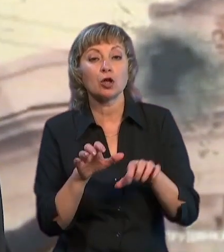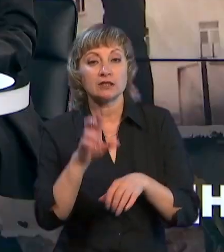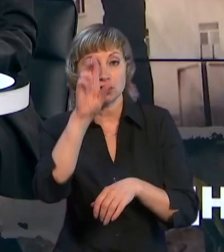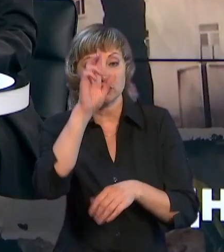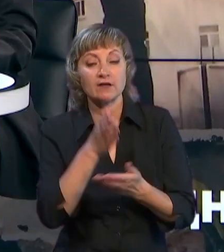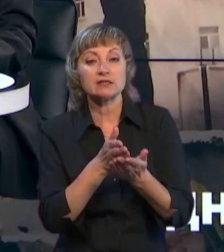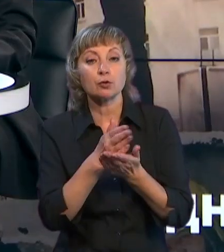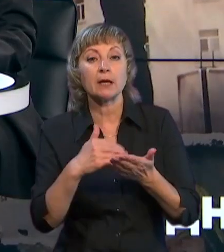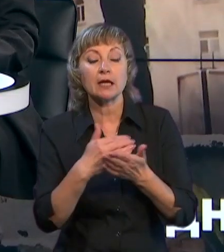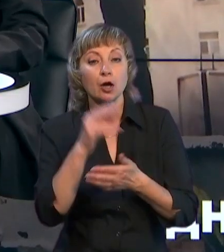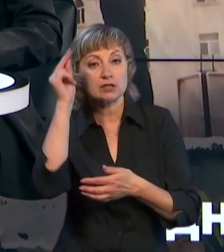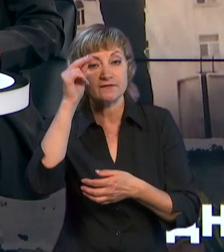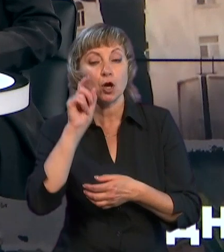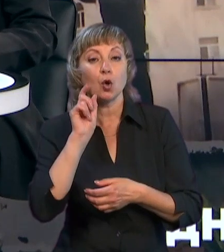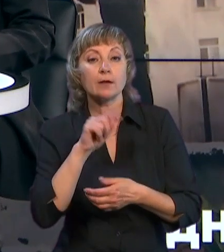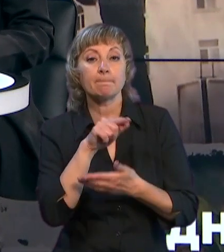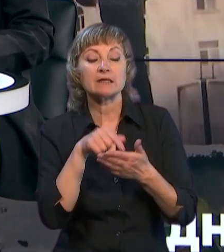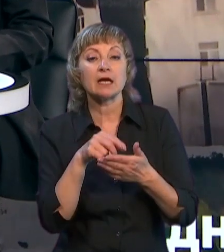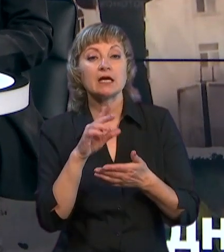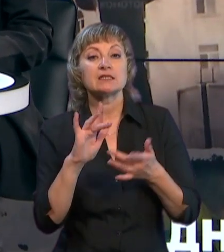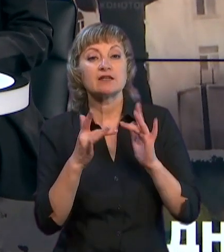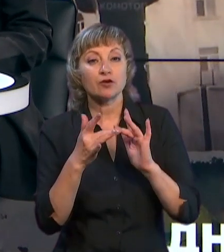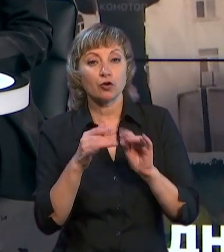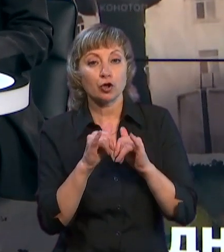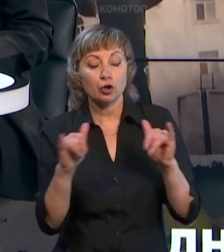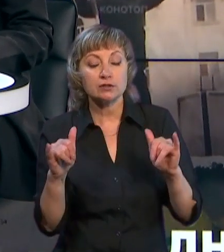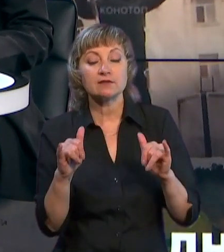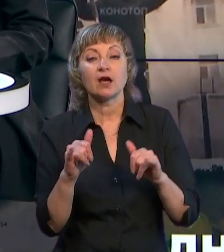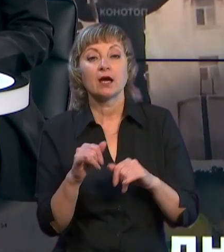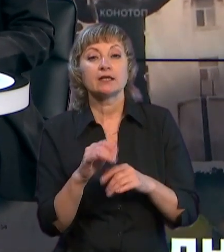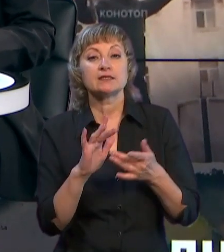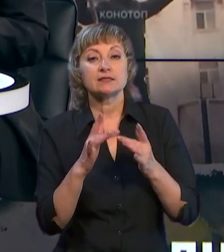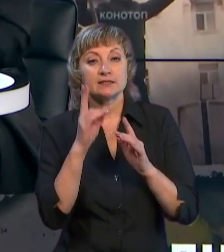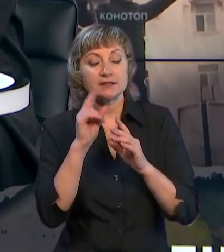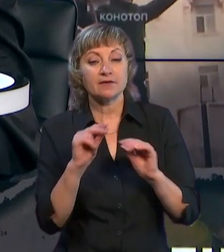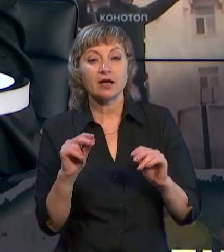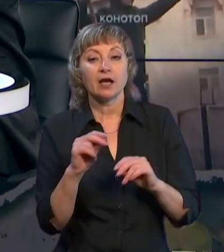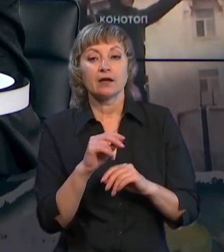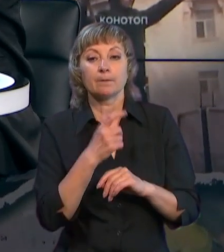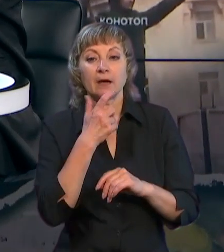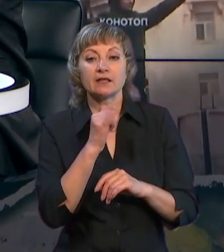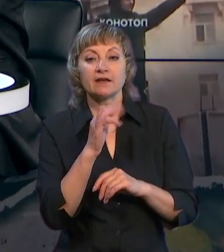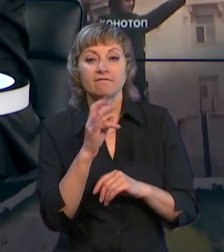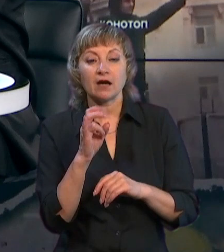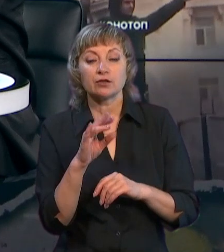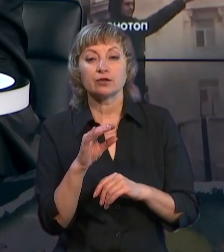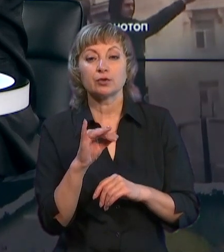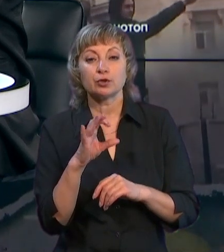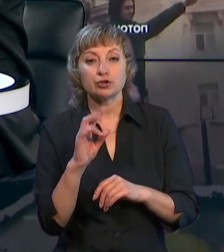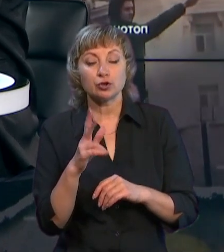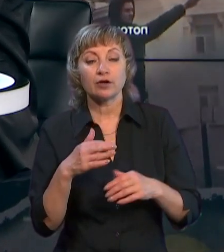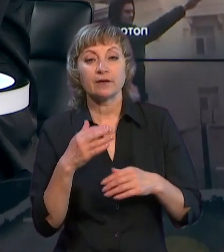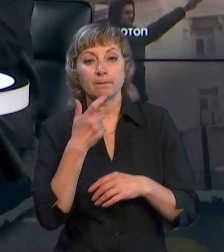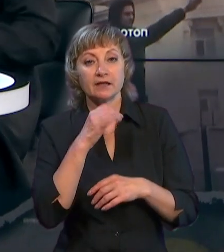Державної служби якості освіти України з питань цифрового розвитку, цифрових трансформацій і цифровізації Іван Юрійчук. Пане Іване, вітаємо. Ми в ефірі дуже раді, що